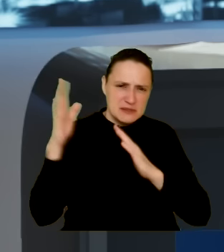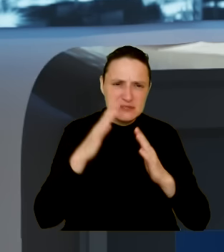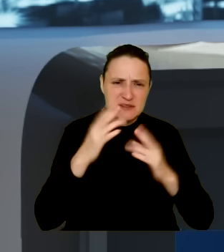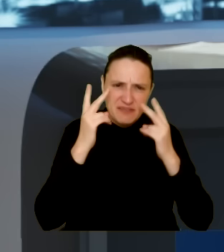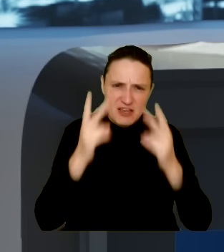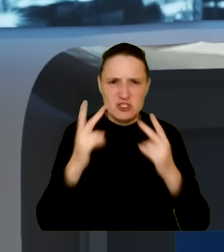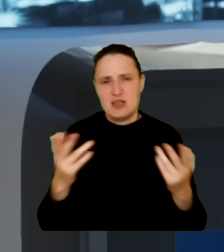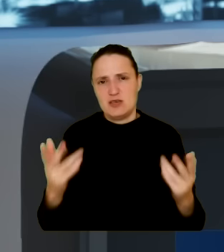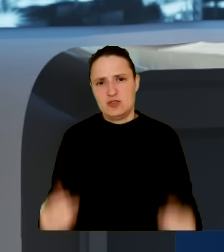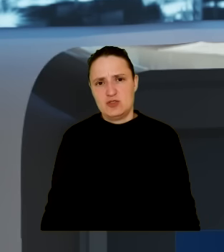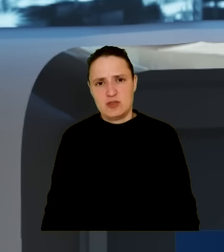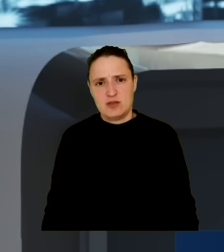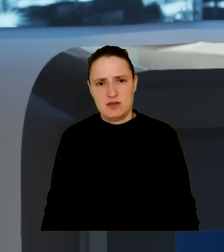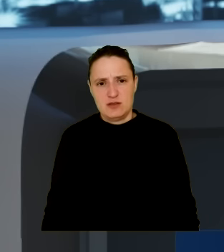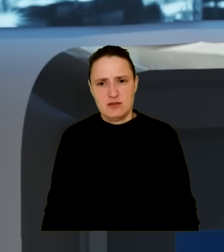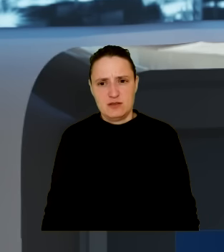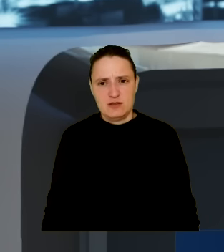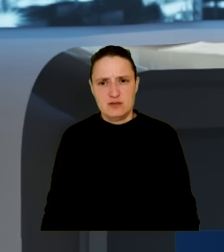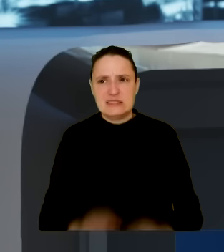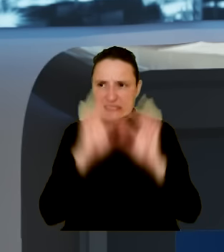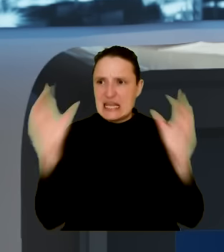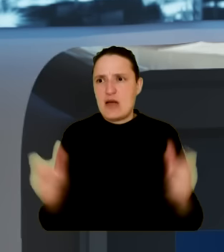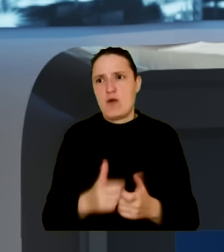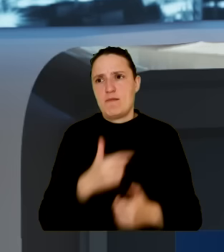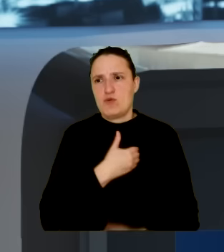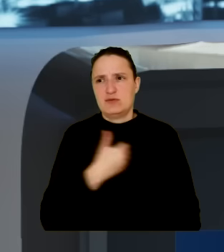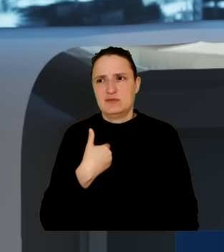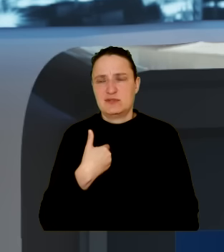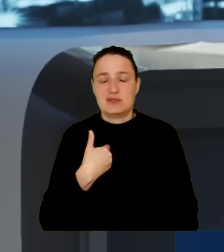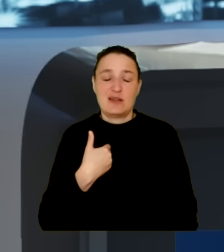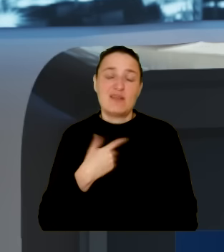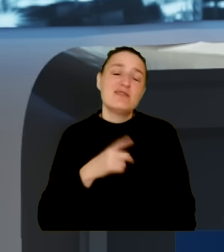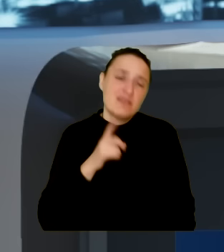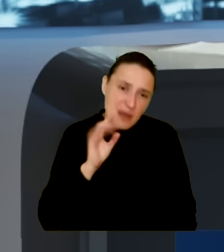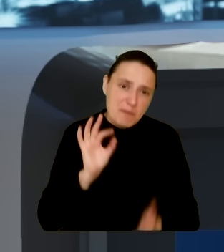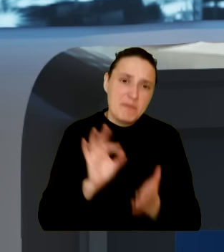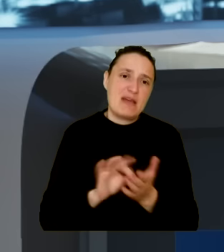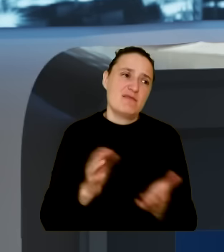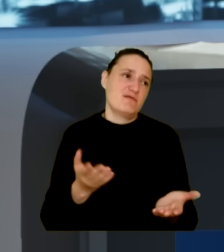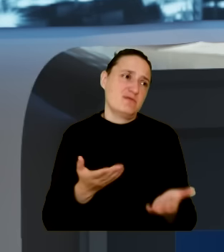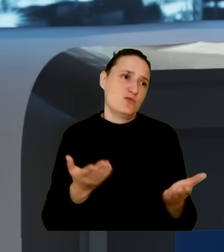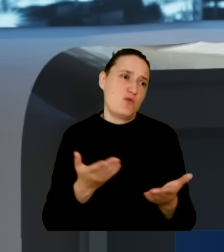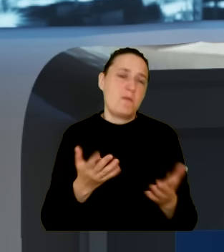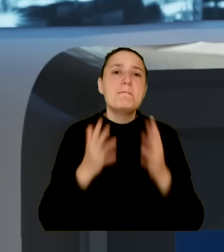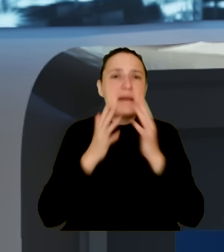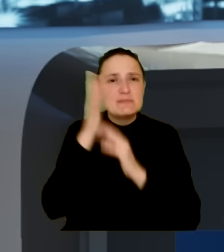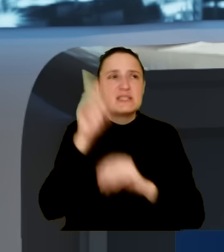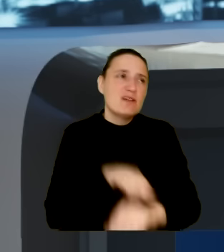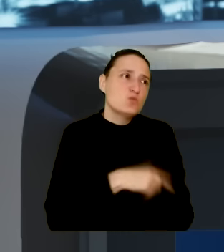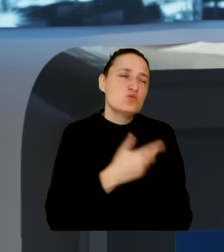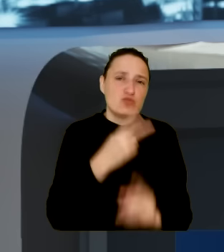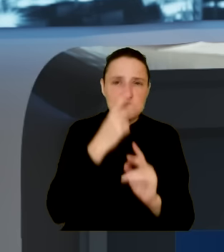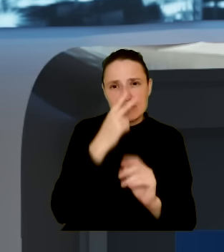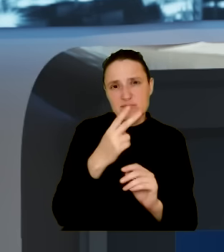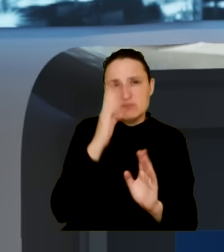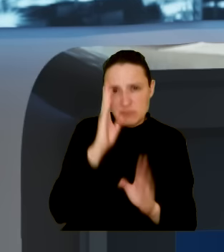bardziej ważne jakby dla nas, dla całości, bo to będzie na pewno no, w perspektywie dłuższej odbijać się